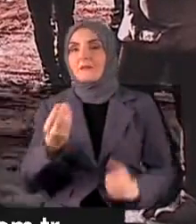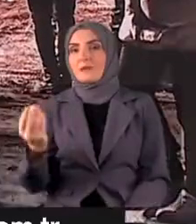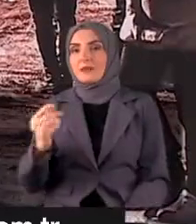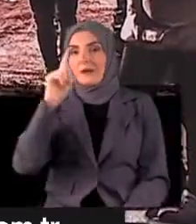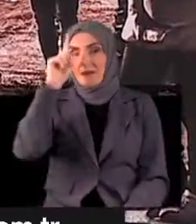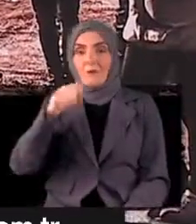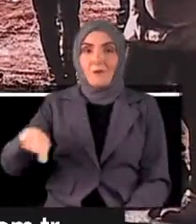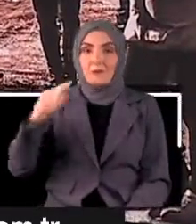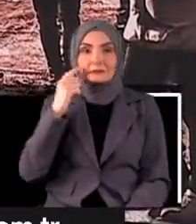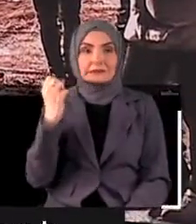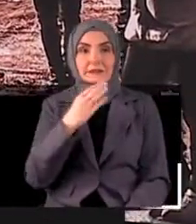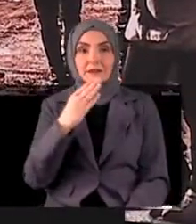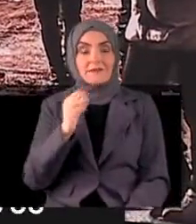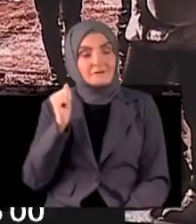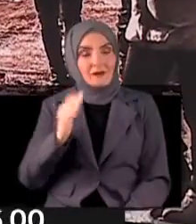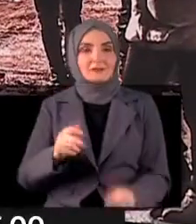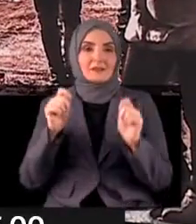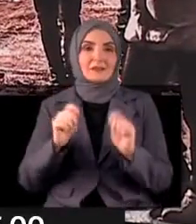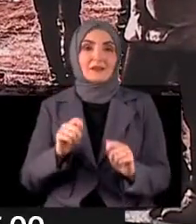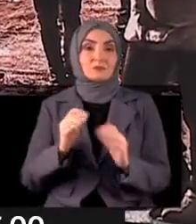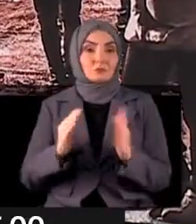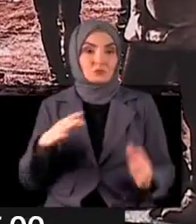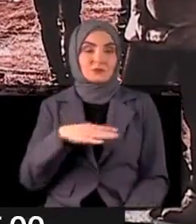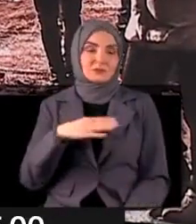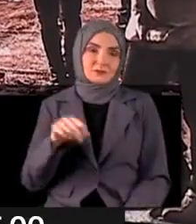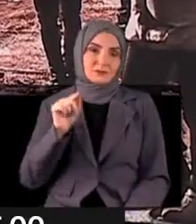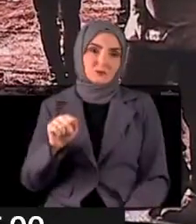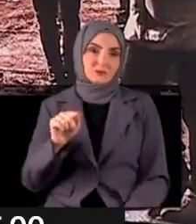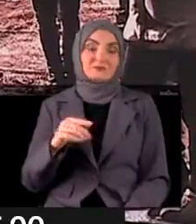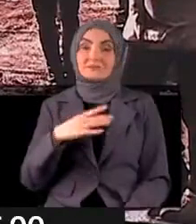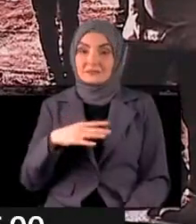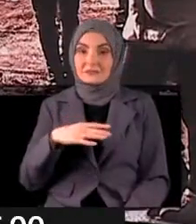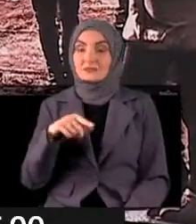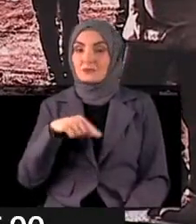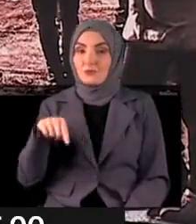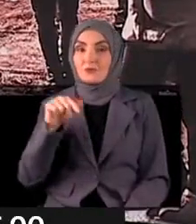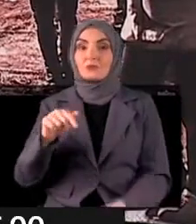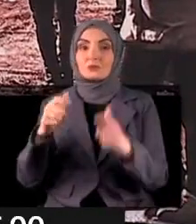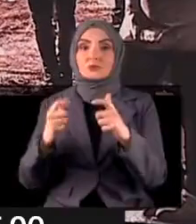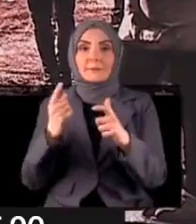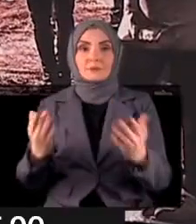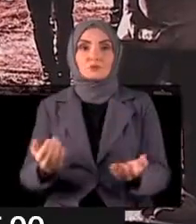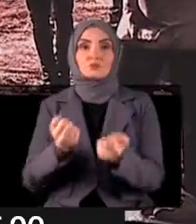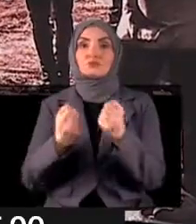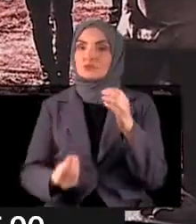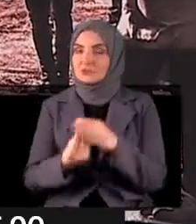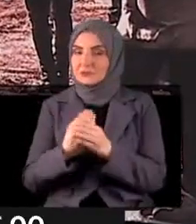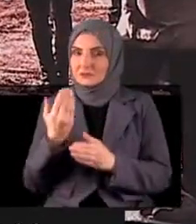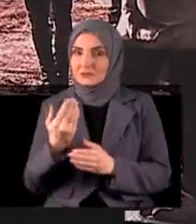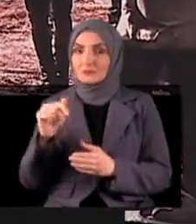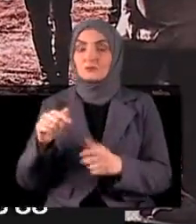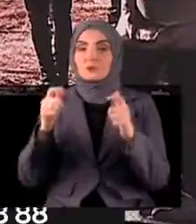sayılarını artırsın. En büyük temennimiz bu. Dileriz buradan bir kurtuluş doğar. Dileriz buradan bir akıl